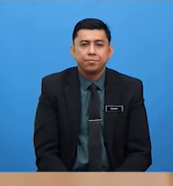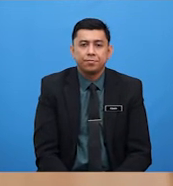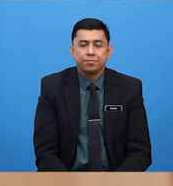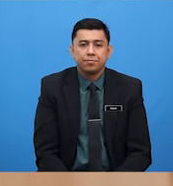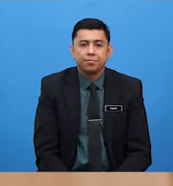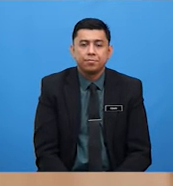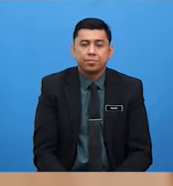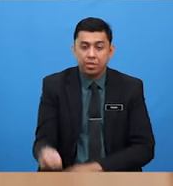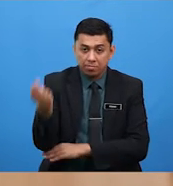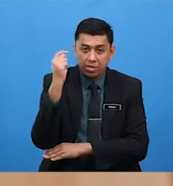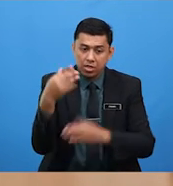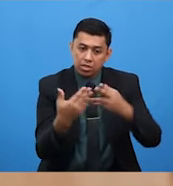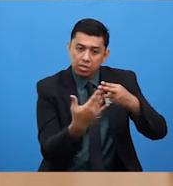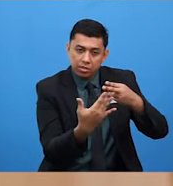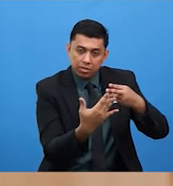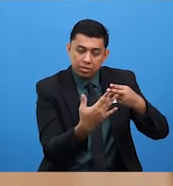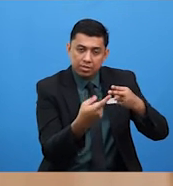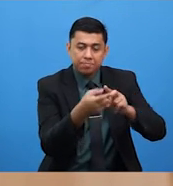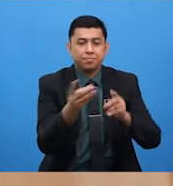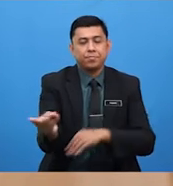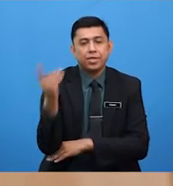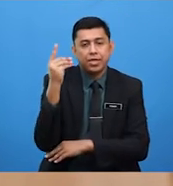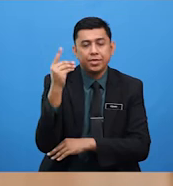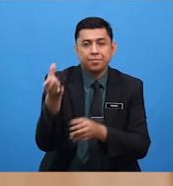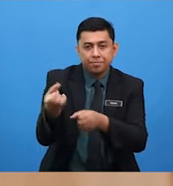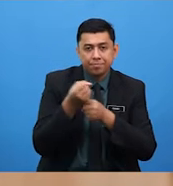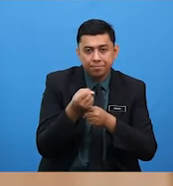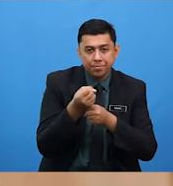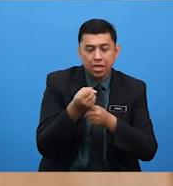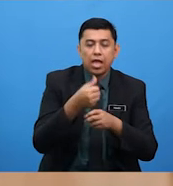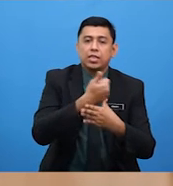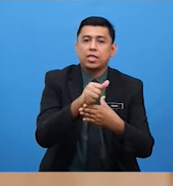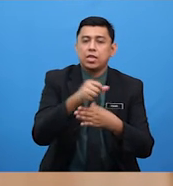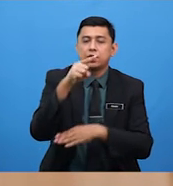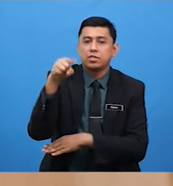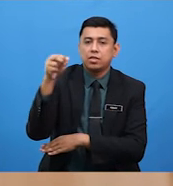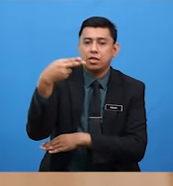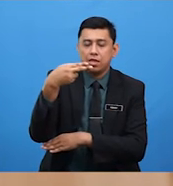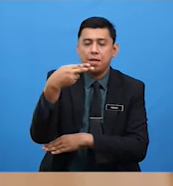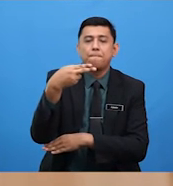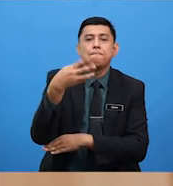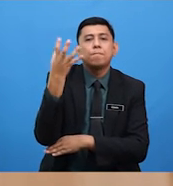Tenaga haba digunakan untuk mengatasi daya tarikan antara zarah-zarah pepejal.